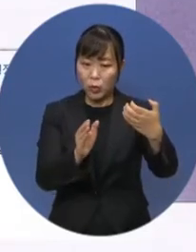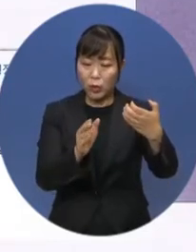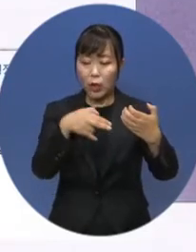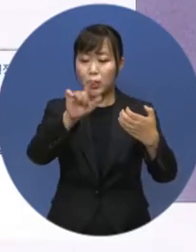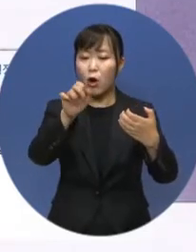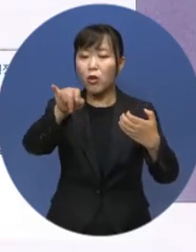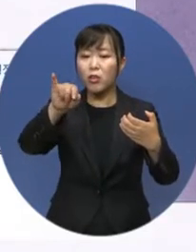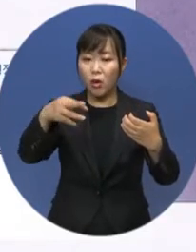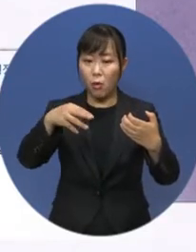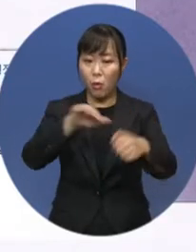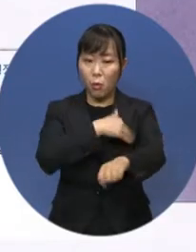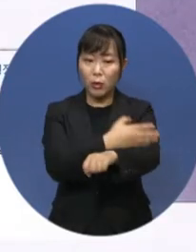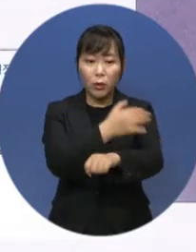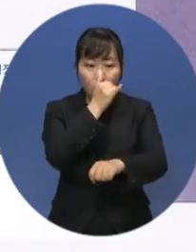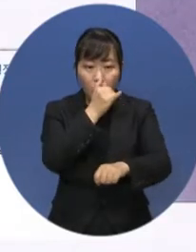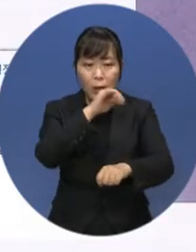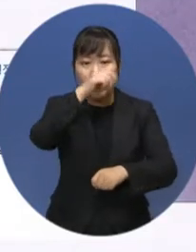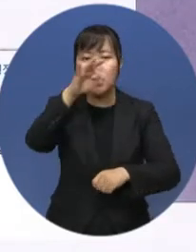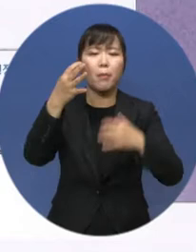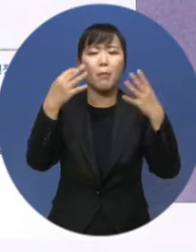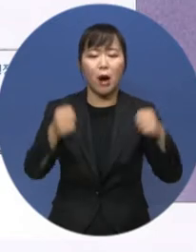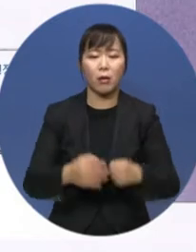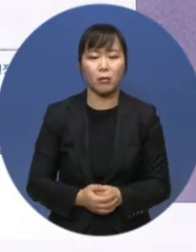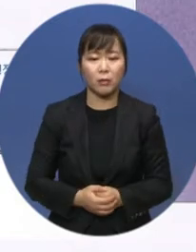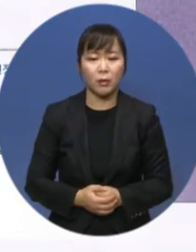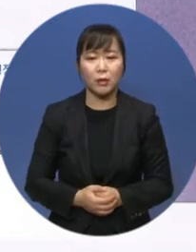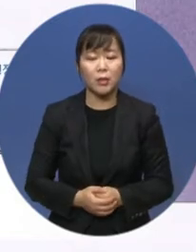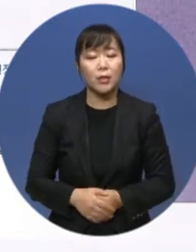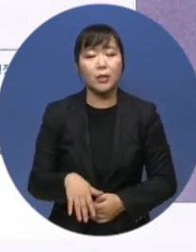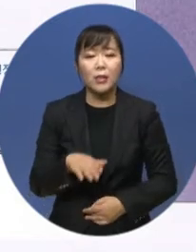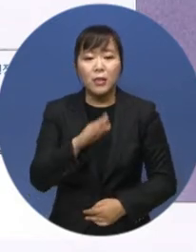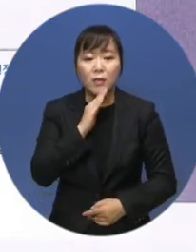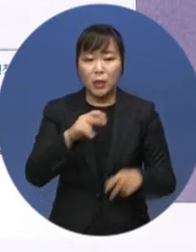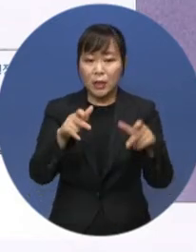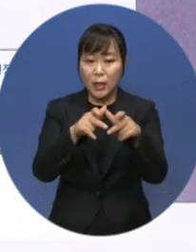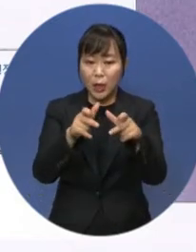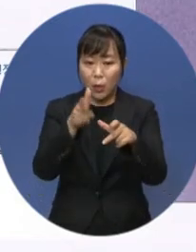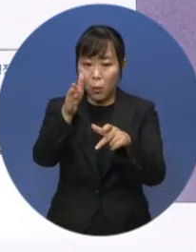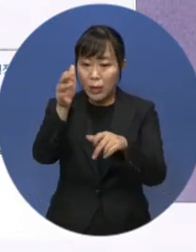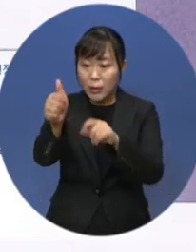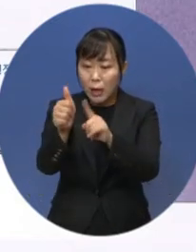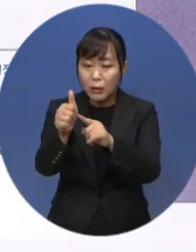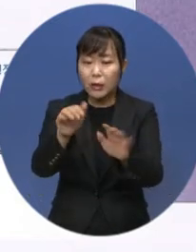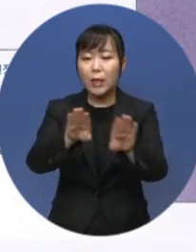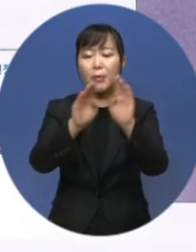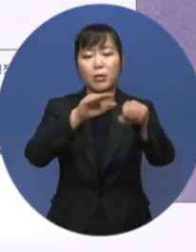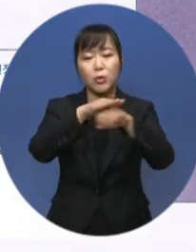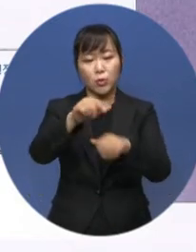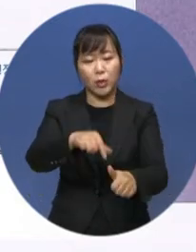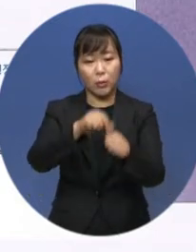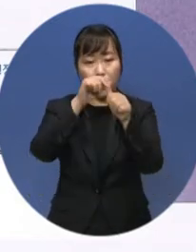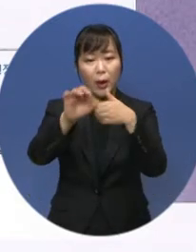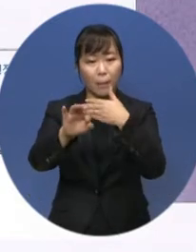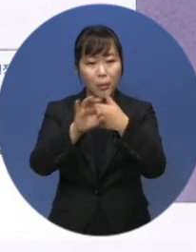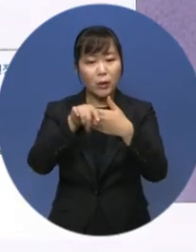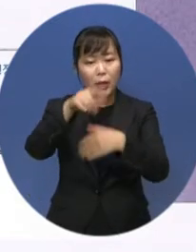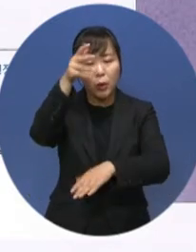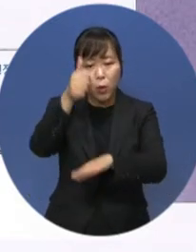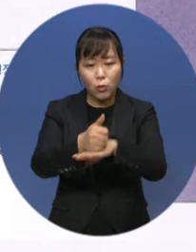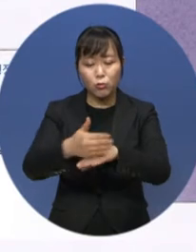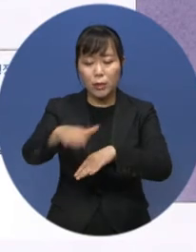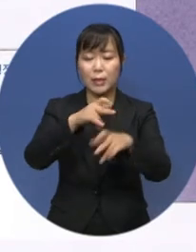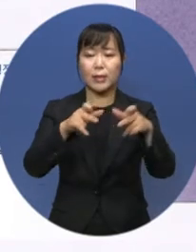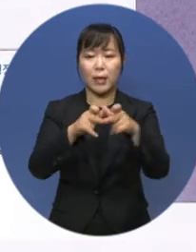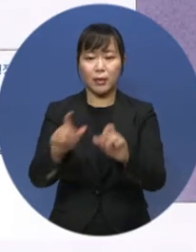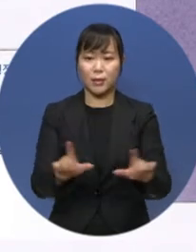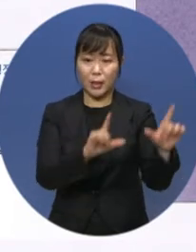갖고 있고요. 예산이 이렇게 많습니다. 그래서 실제적으로 장애인 과장을 개방형으로 임명하게 되면 그게 결국 우리